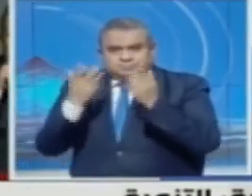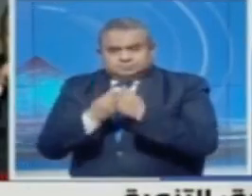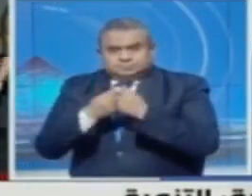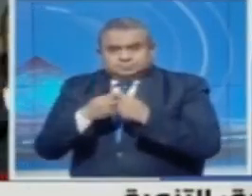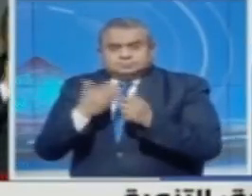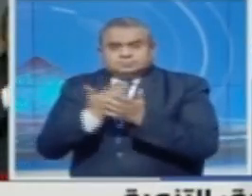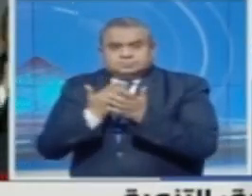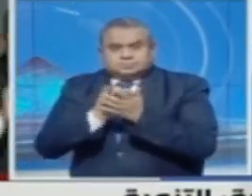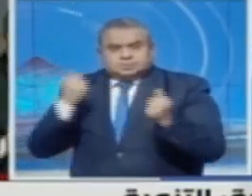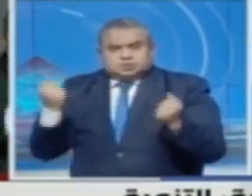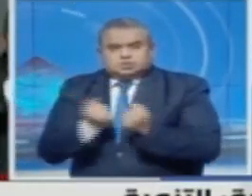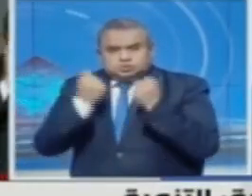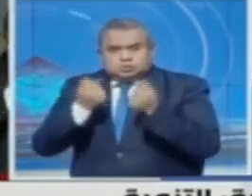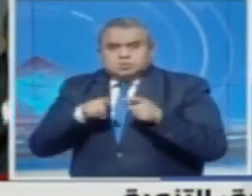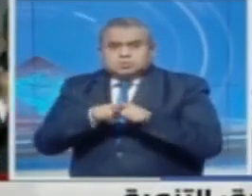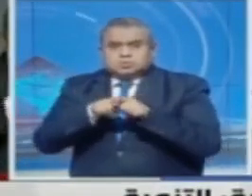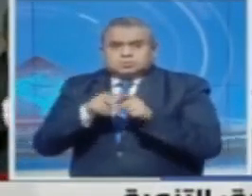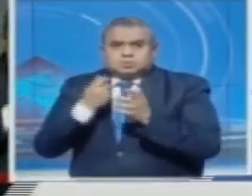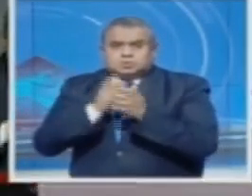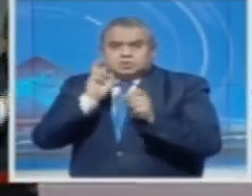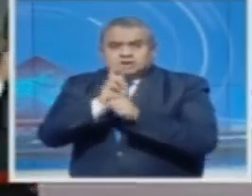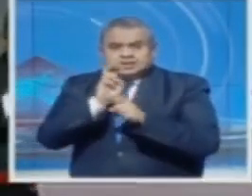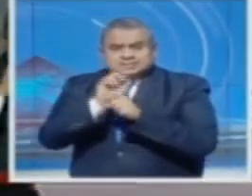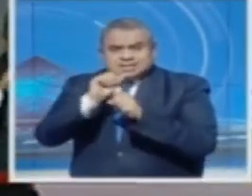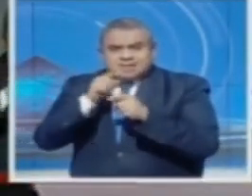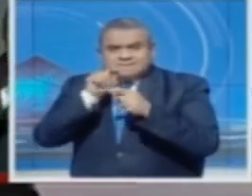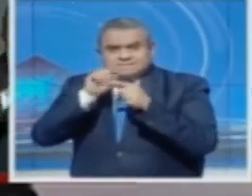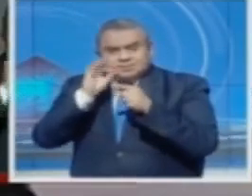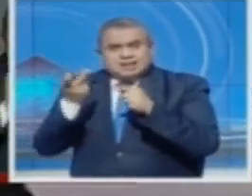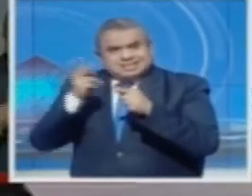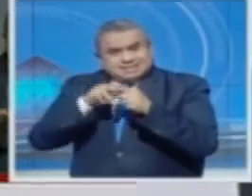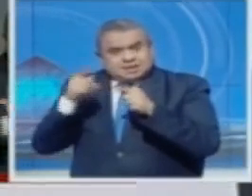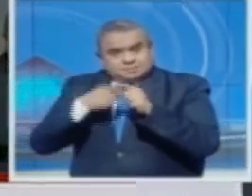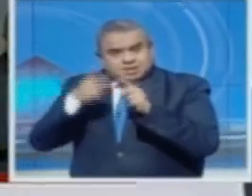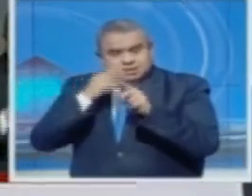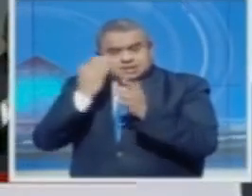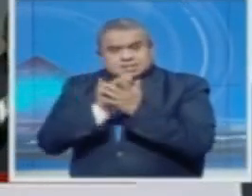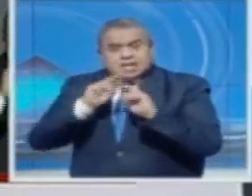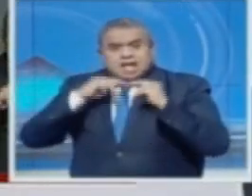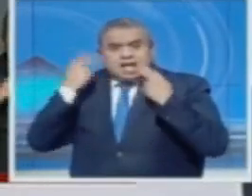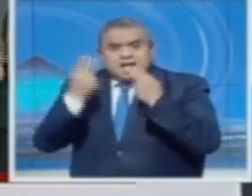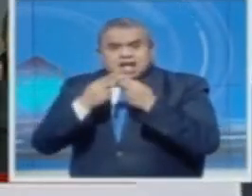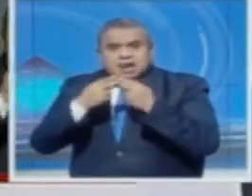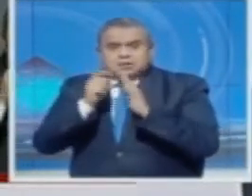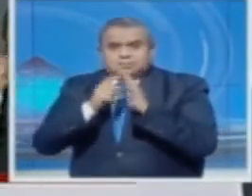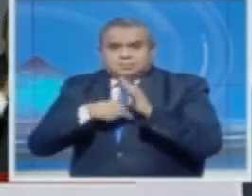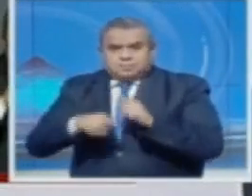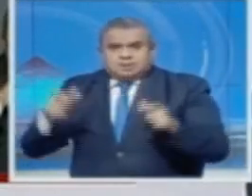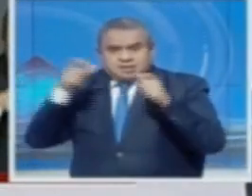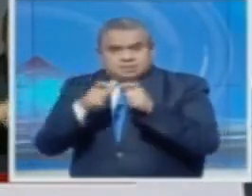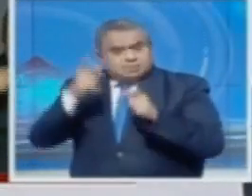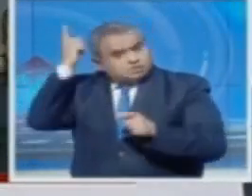لزيادة قدرتها على الإقراض دون المساس بتصنيفها، علما بأن المجتمع الدولي توافق خلال قمة شرم